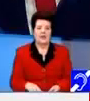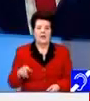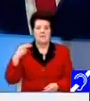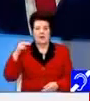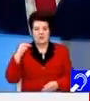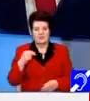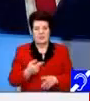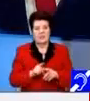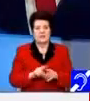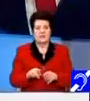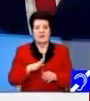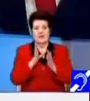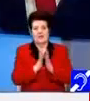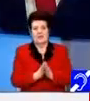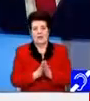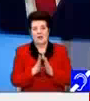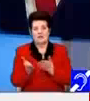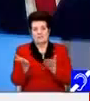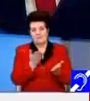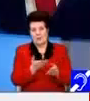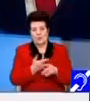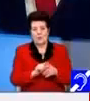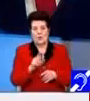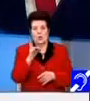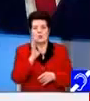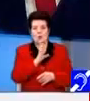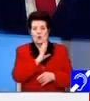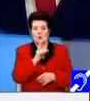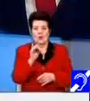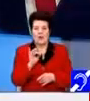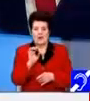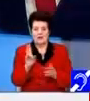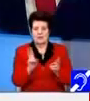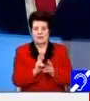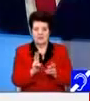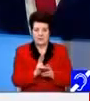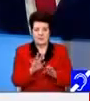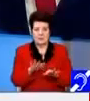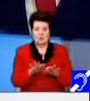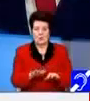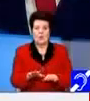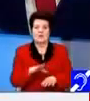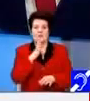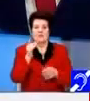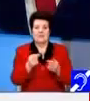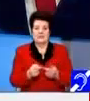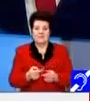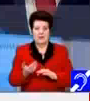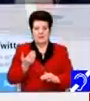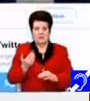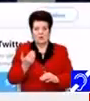Președintele Donald Trump a acceptat propunerea liderului nord-corean Kim Jong-un de a se întâlni la o dată și într-un loc ce vor fi stabilite